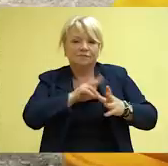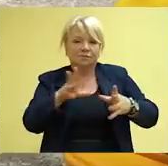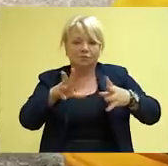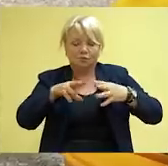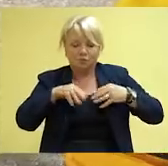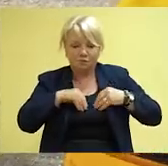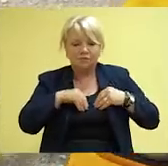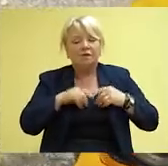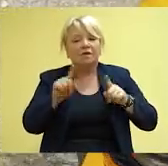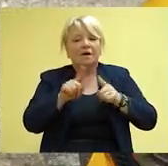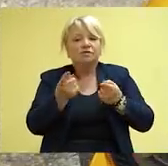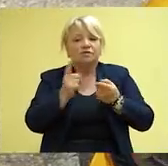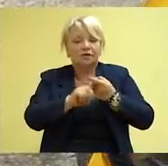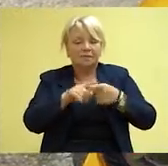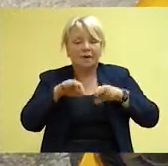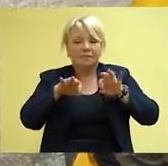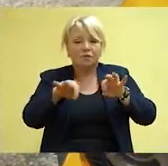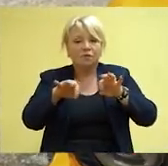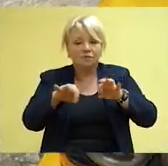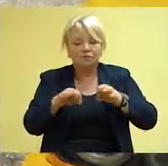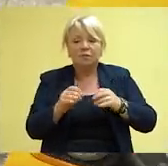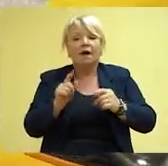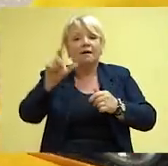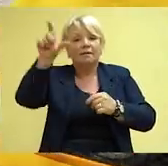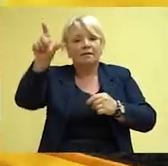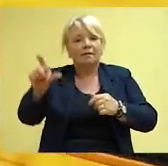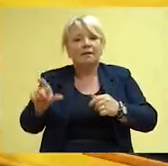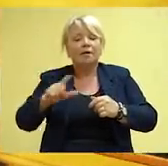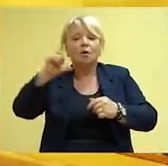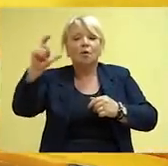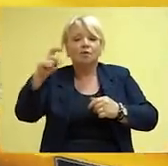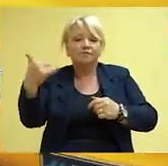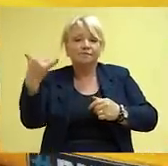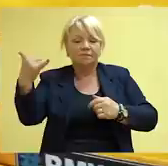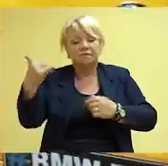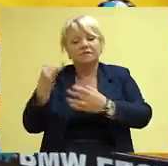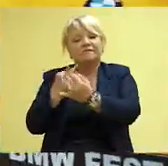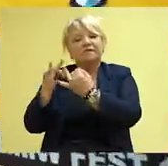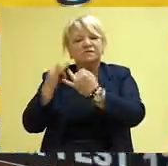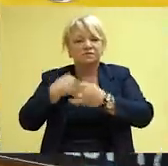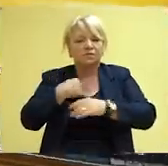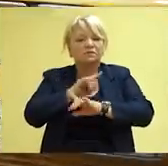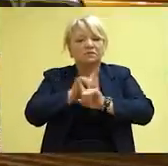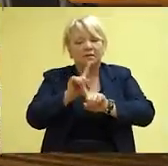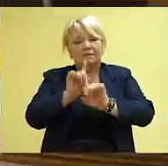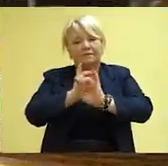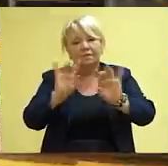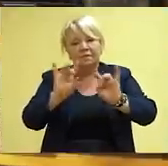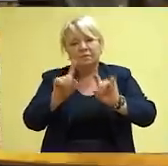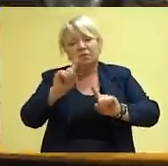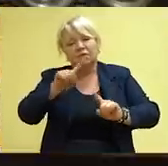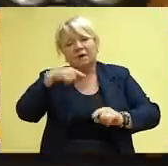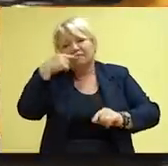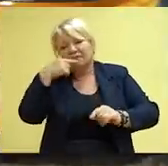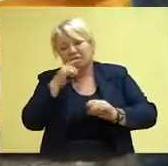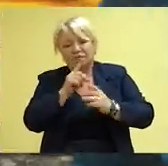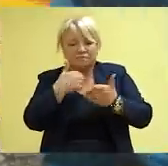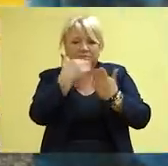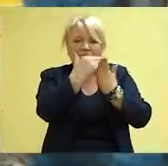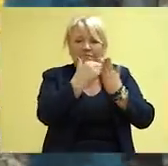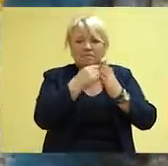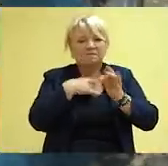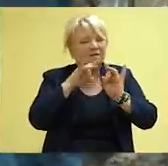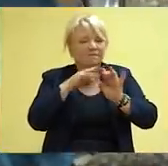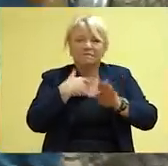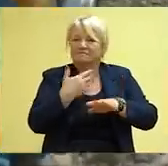თანადგომისთვის. რაც შეეხება უშუალოდ ავტომობილს, გადავიდეთ ფლობელთან და ფლობელმა აგვიხსნას ჩვენ რაც არ უნდა ვილაპარაკოთ და რაც არ უნდა